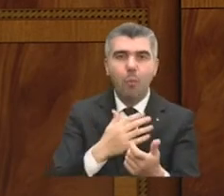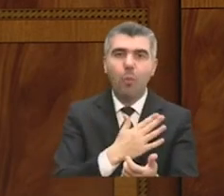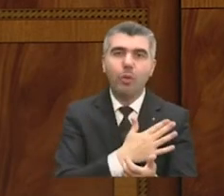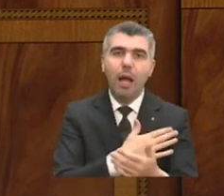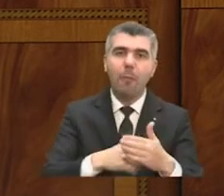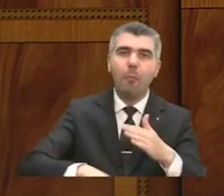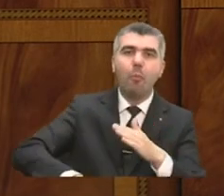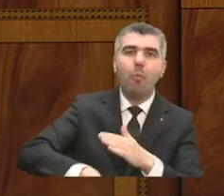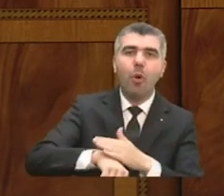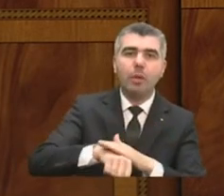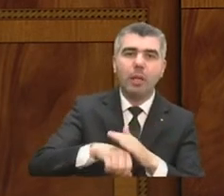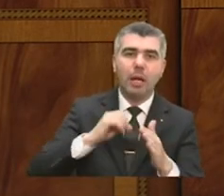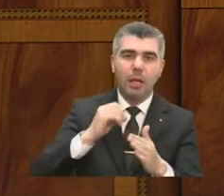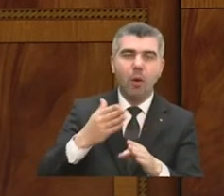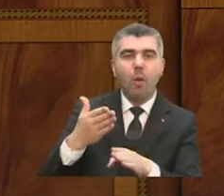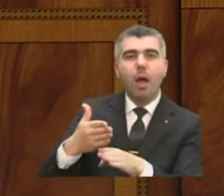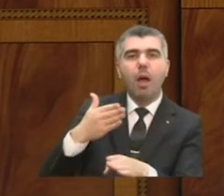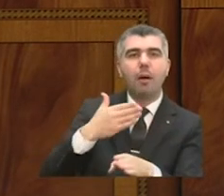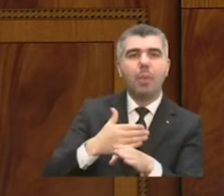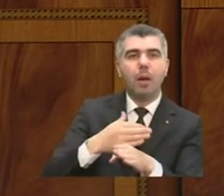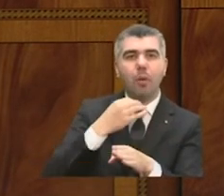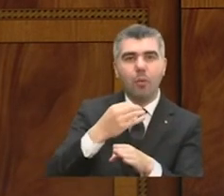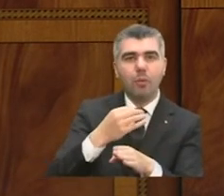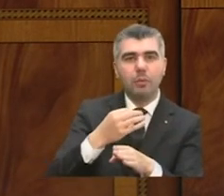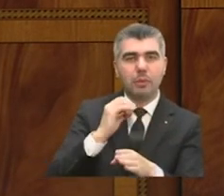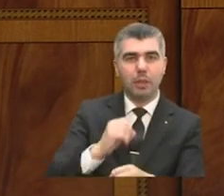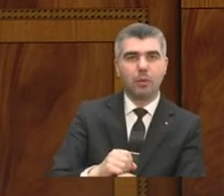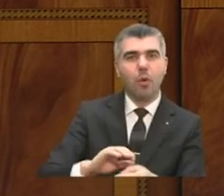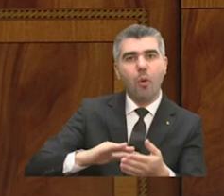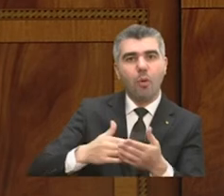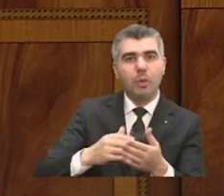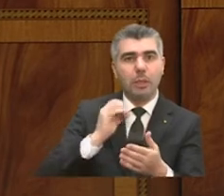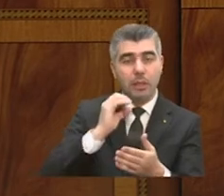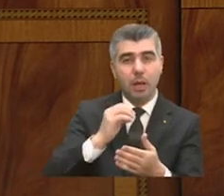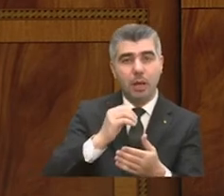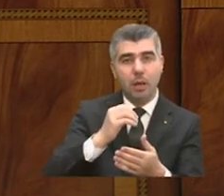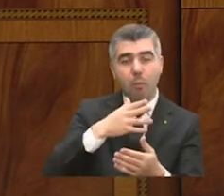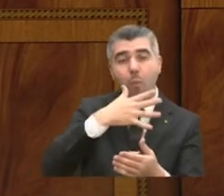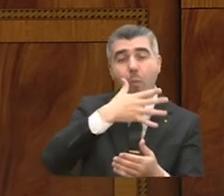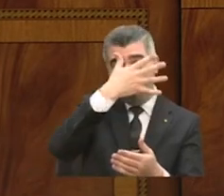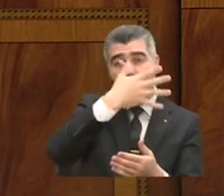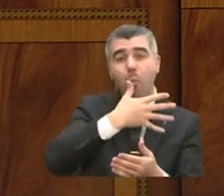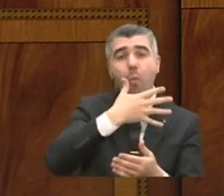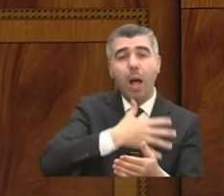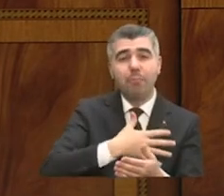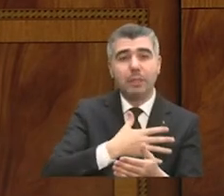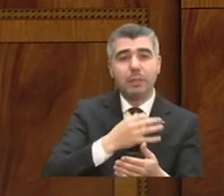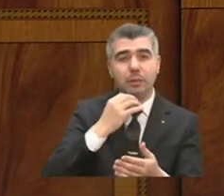suivi par tous les leaders et certains